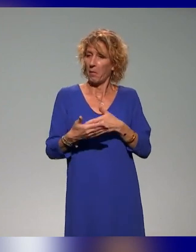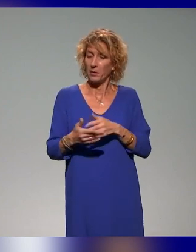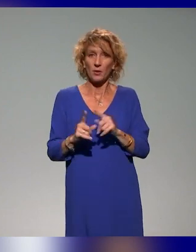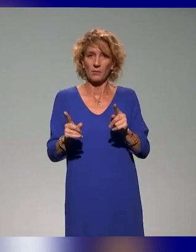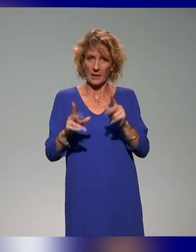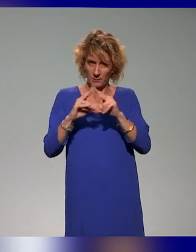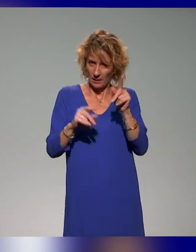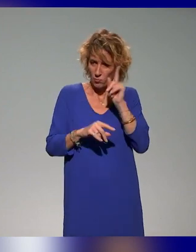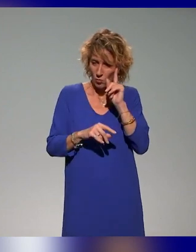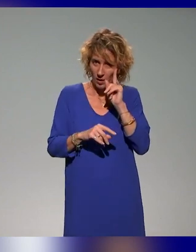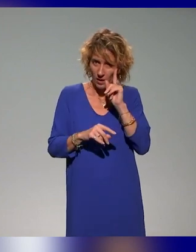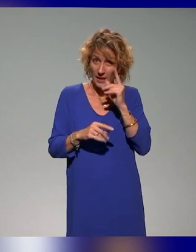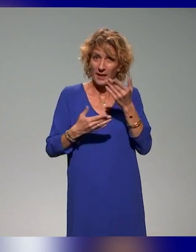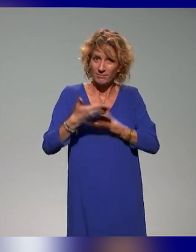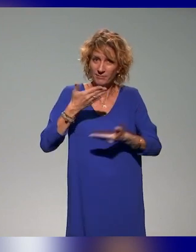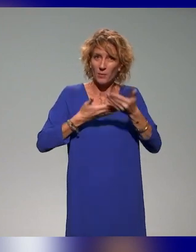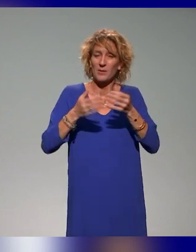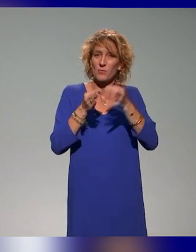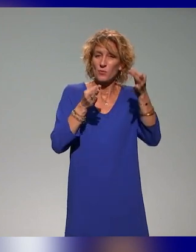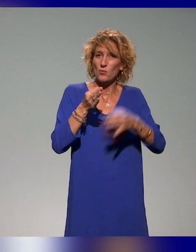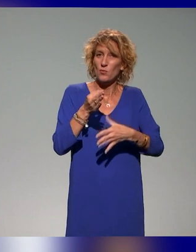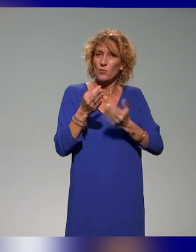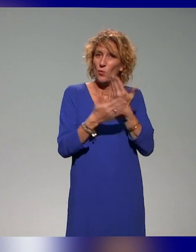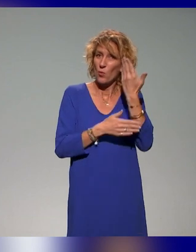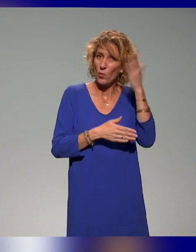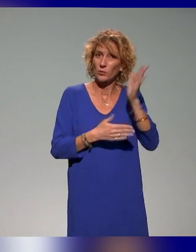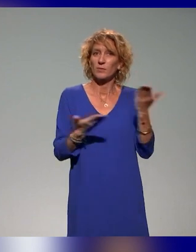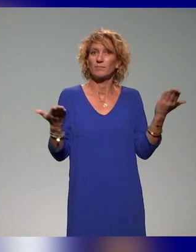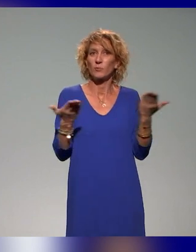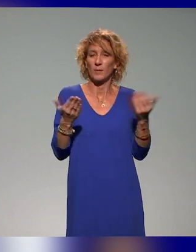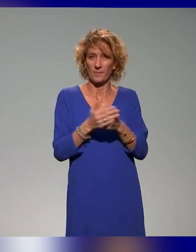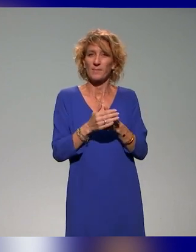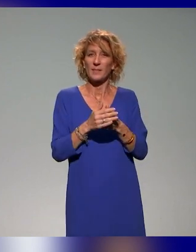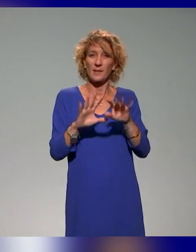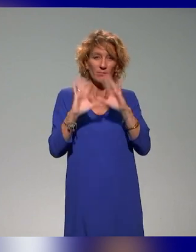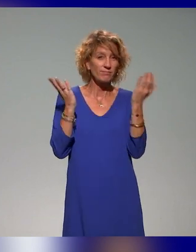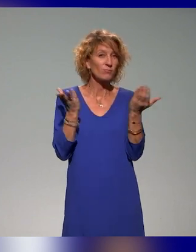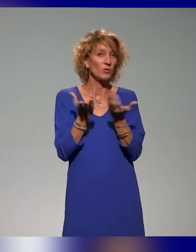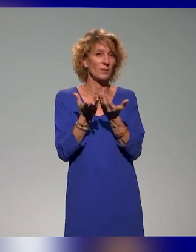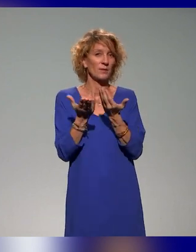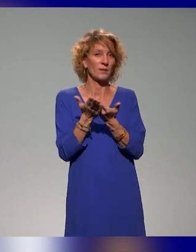et puis quelle est l'alternative. Donc, il me semble que c'est ce travail-là